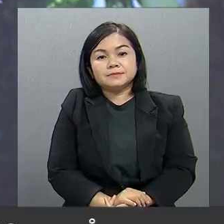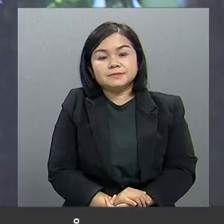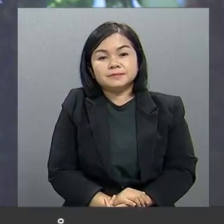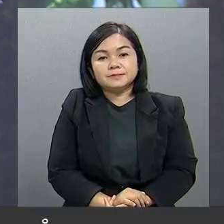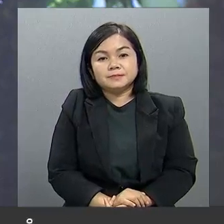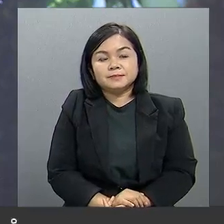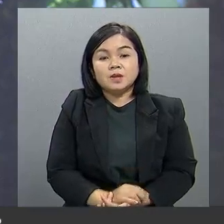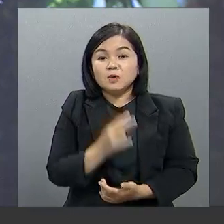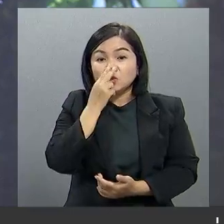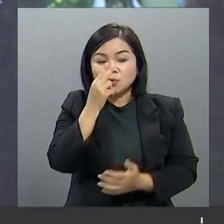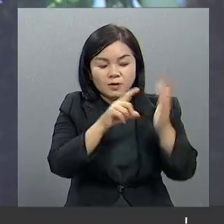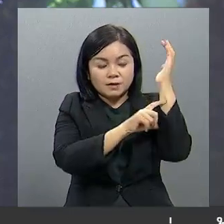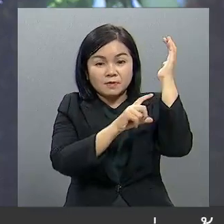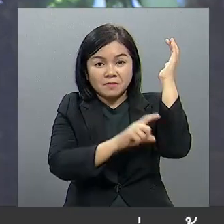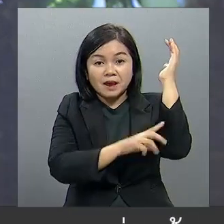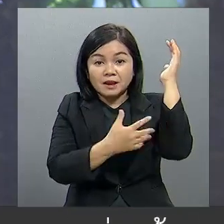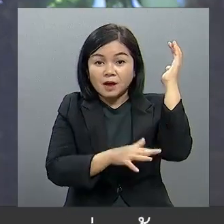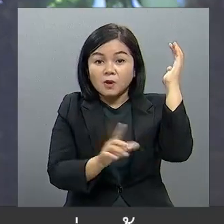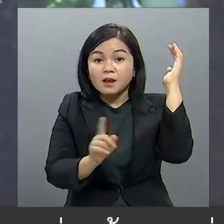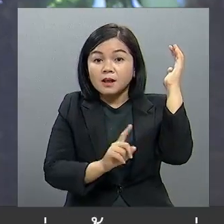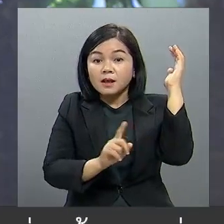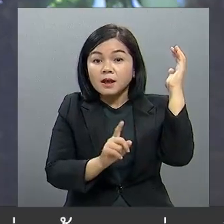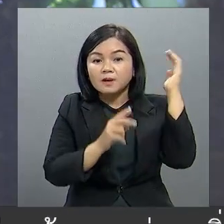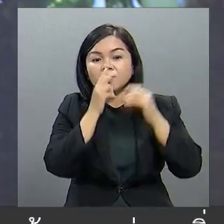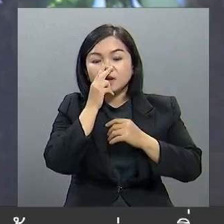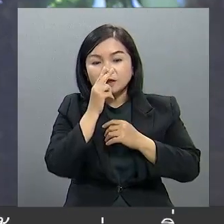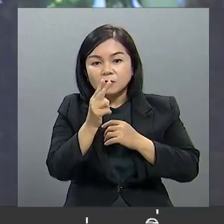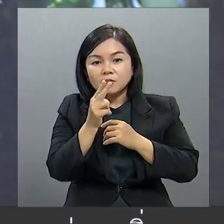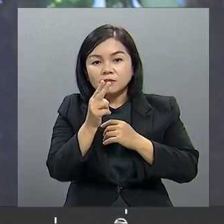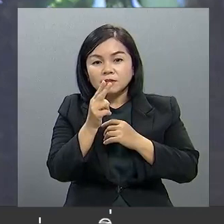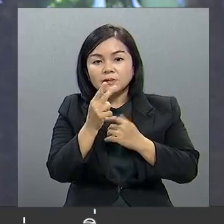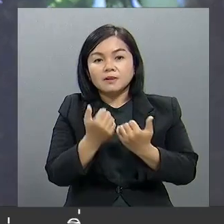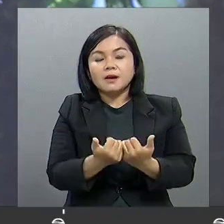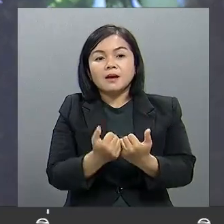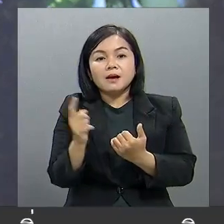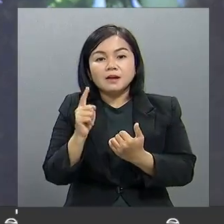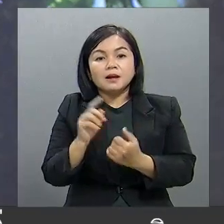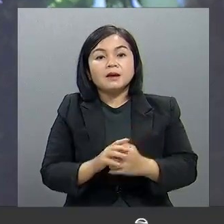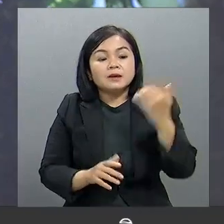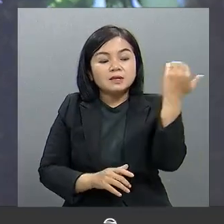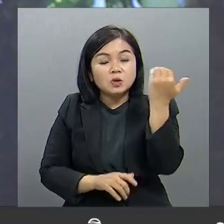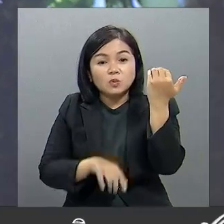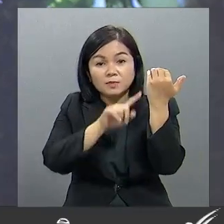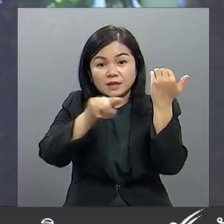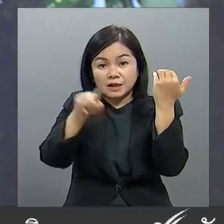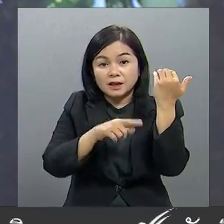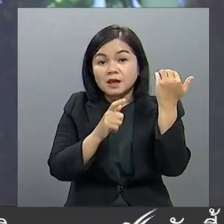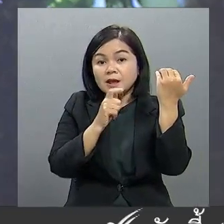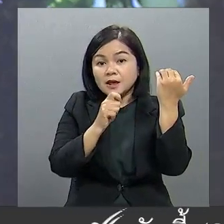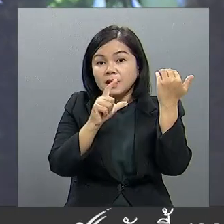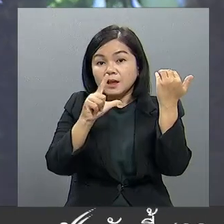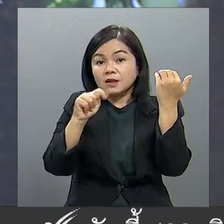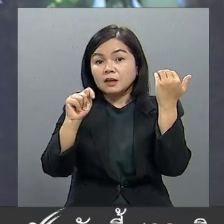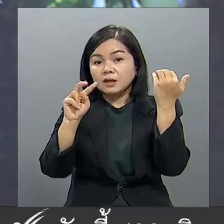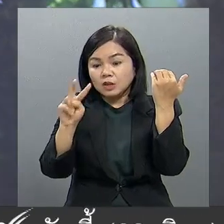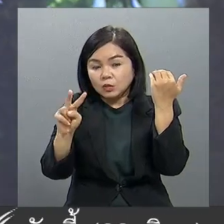ภายแล้วนะคะจะขา PER disruption ไปชมอีกนึงรายการALTV ที่เพื่ำเสมไปเมสะครู่นี้ค่ะเร็เร็นี้ จะมีอีก